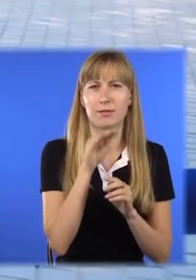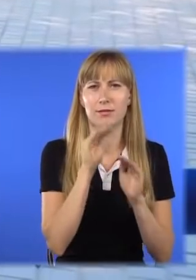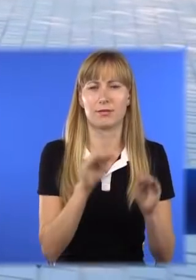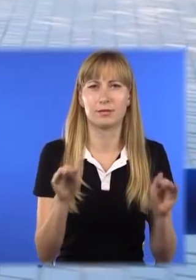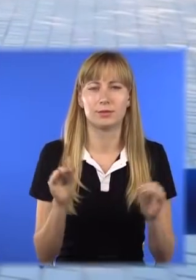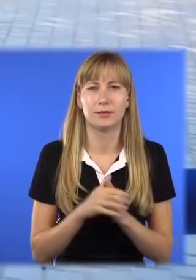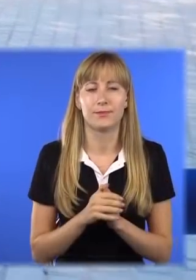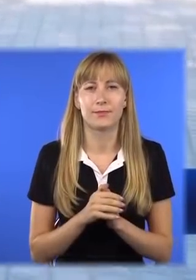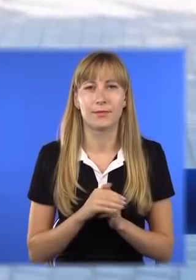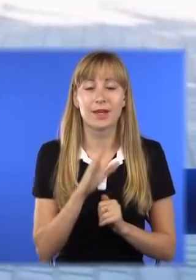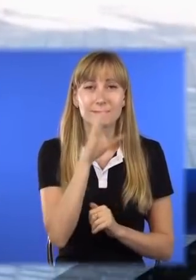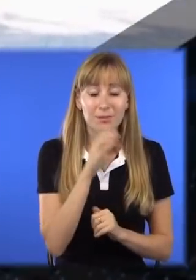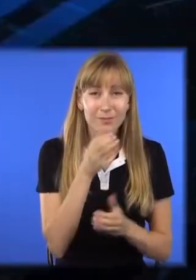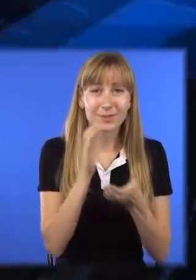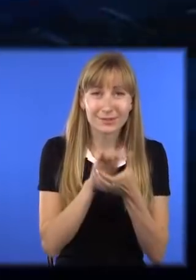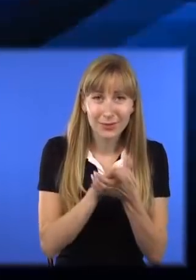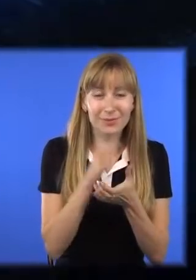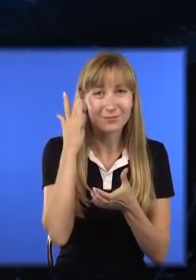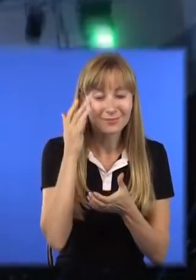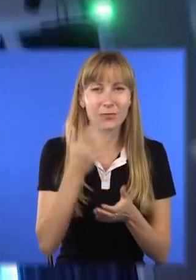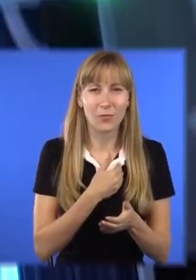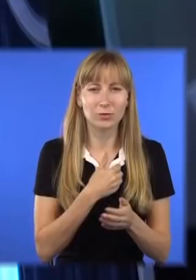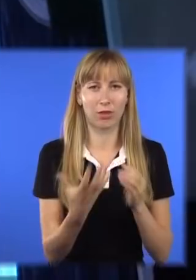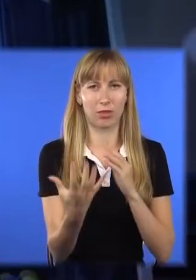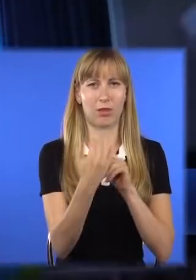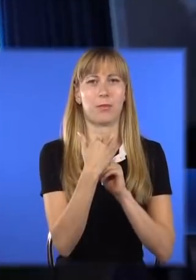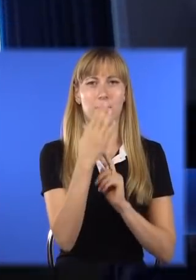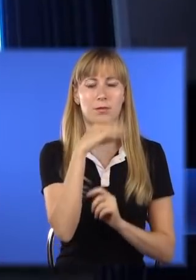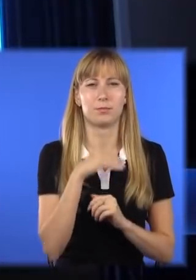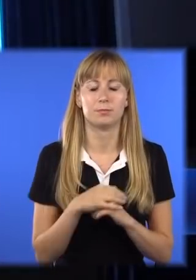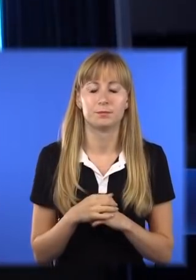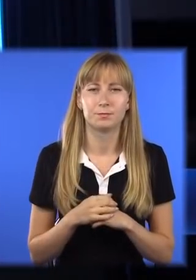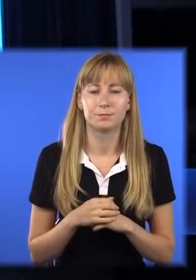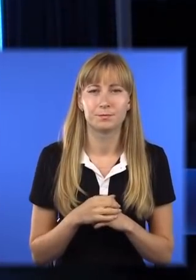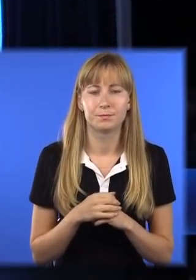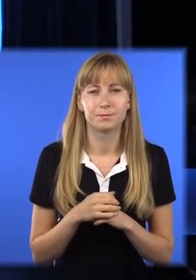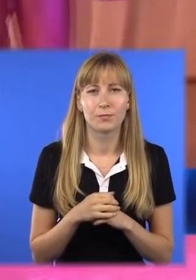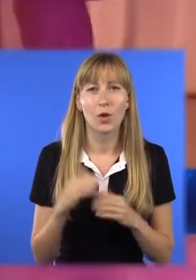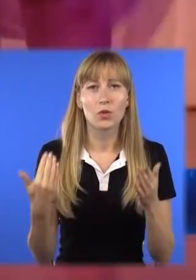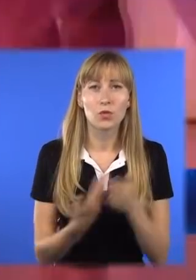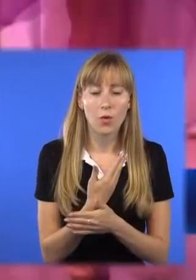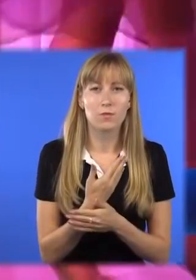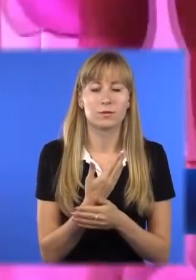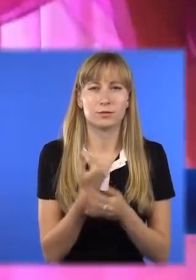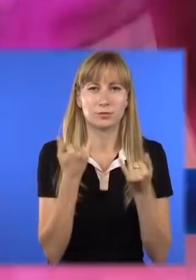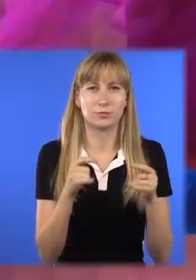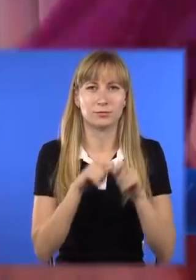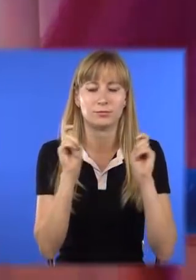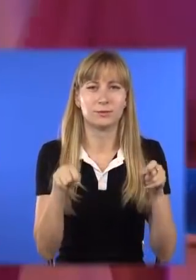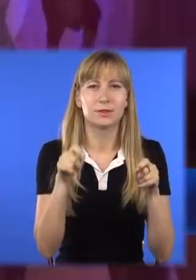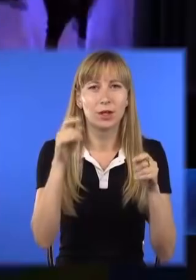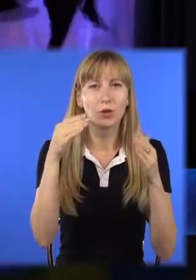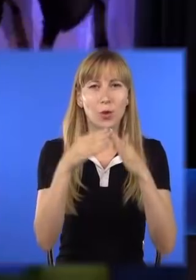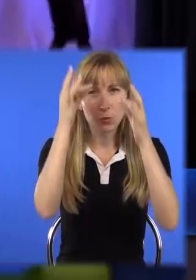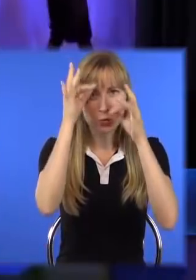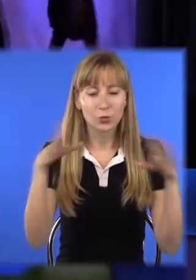твариною закінчиться на гарній ноті. Новий сезон з новим ремонтом. У Палаці культури Карачуни розпочалися